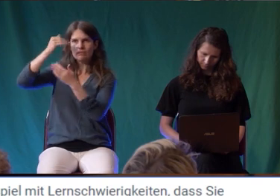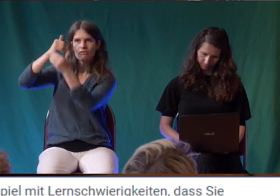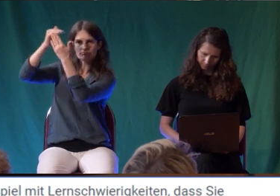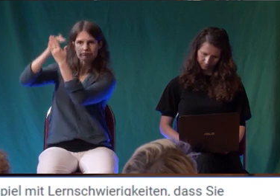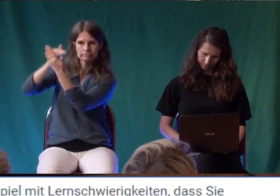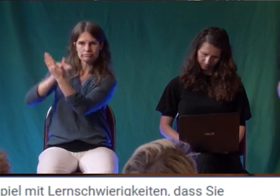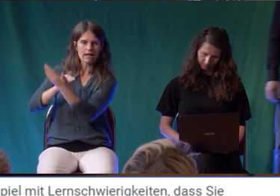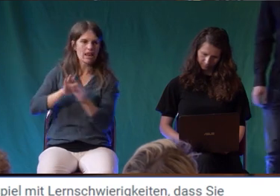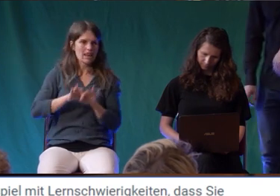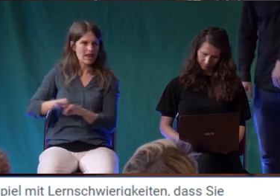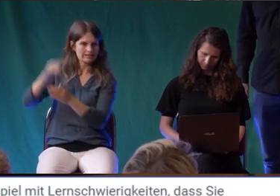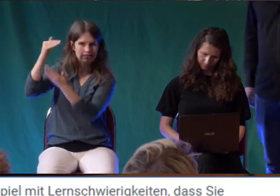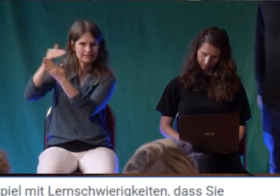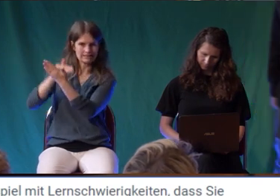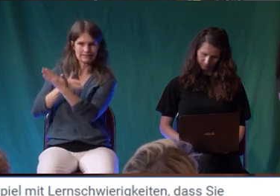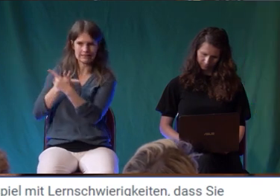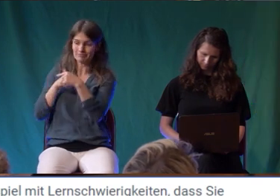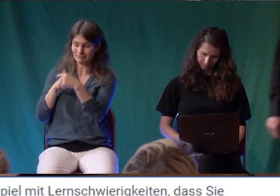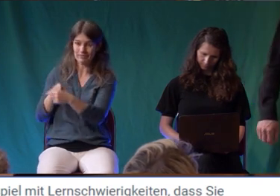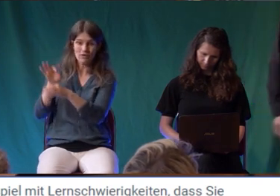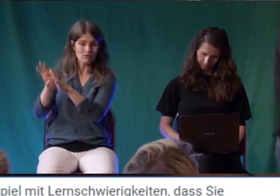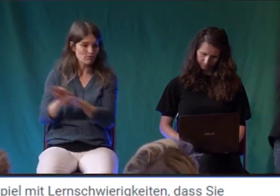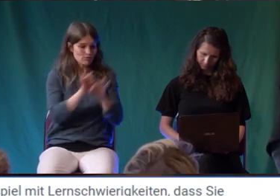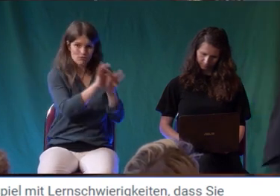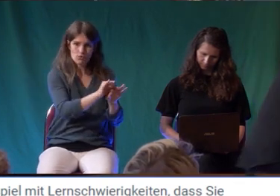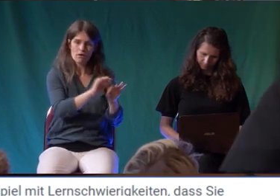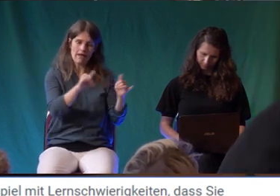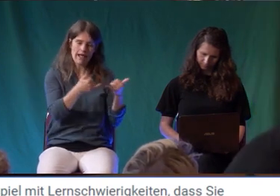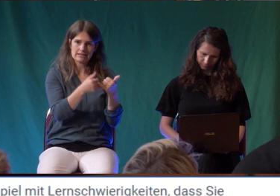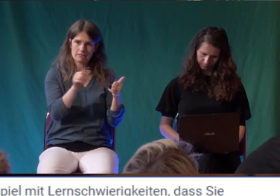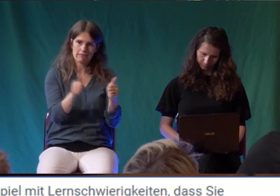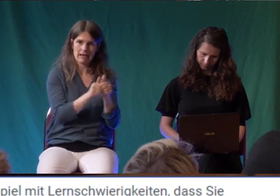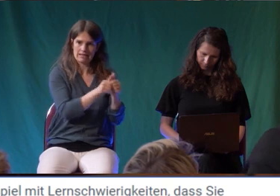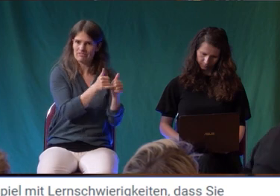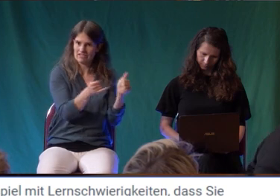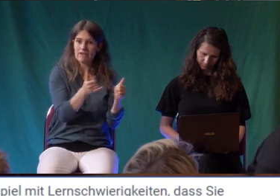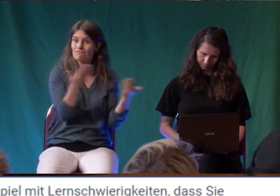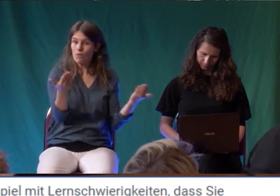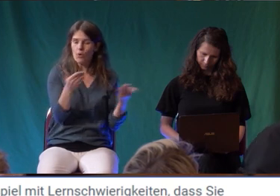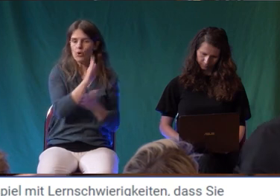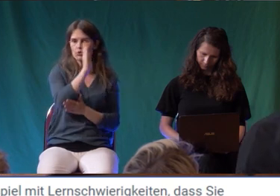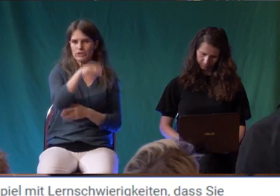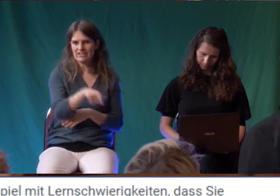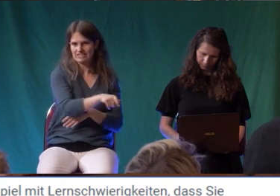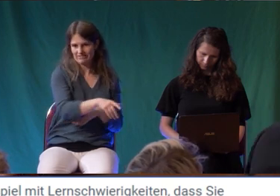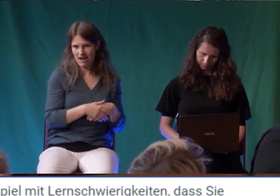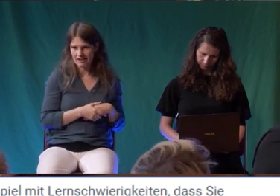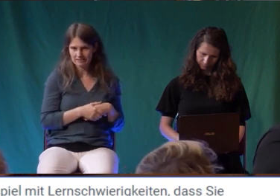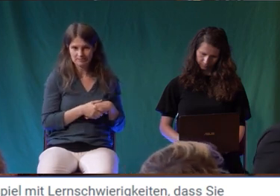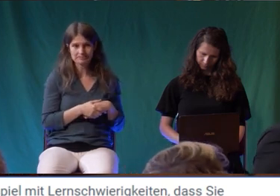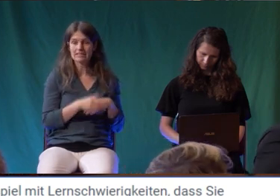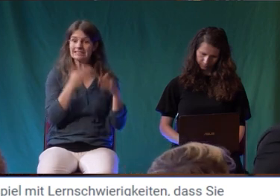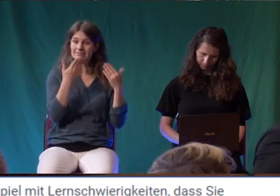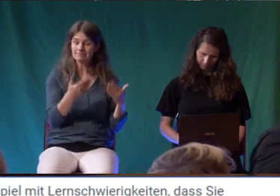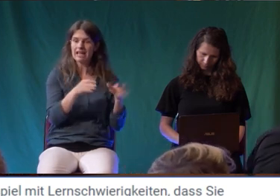zu Qualitätsmerkmalen begleiteter Elternschaft in Nordrhein-Westfalen und diese Leitlinien werden heute Nachmittag auch